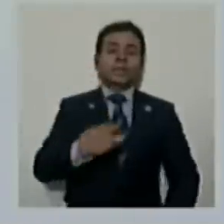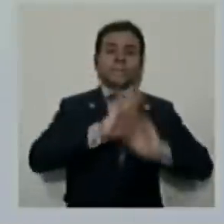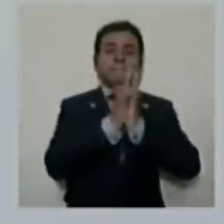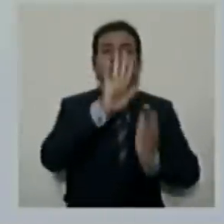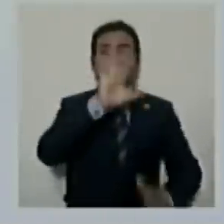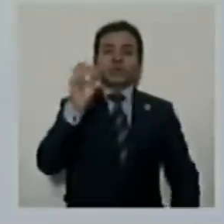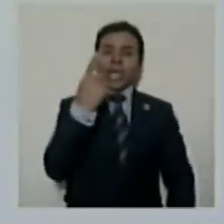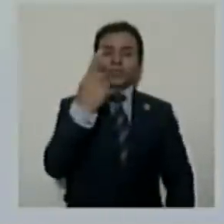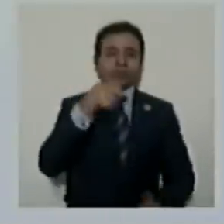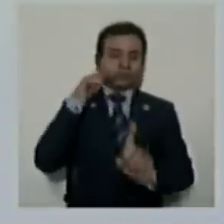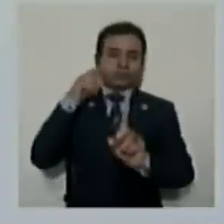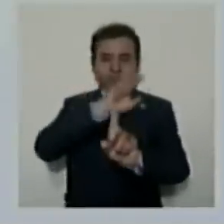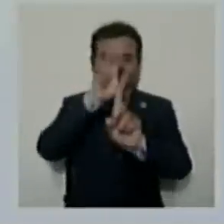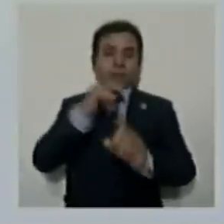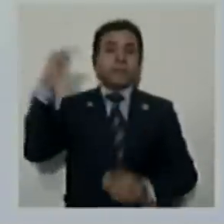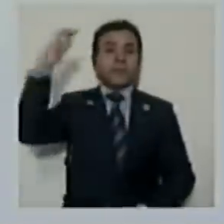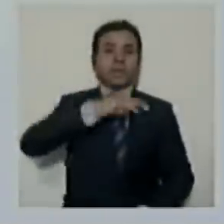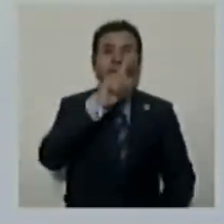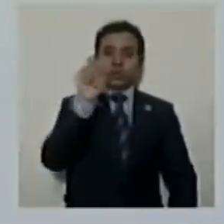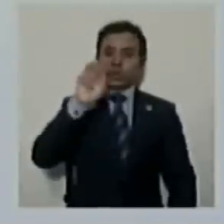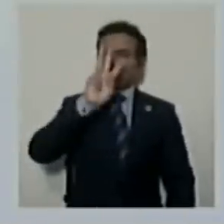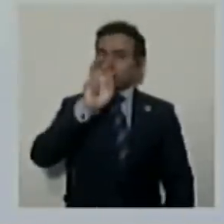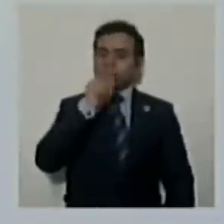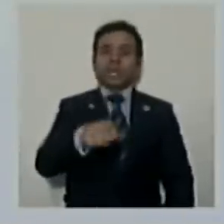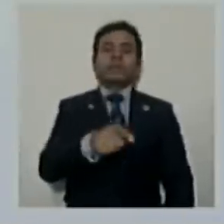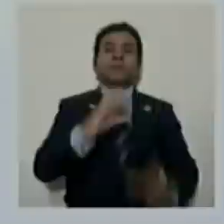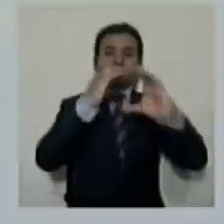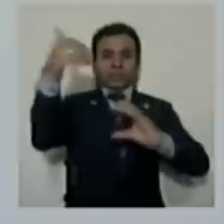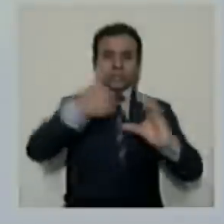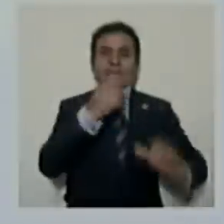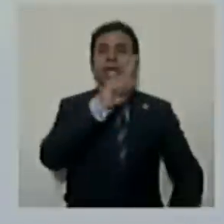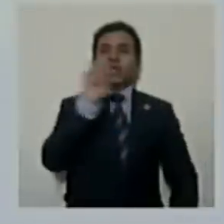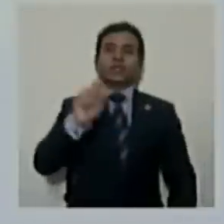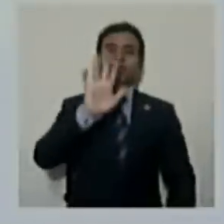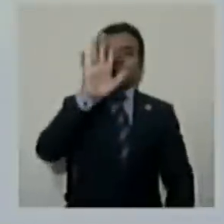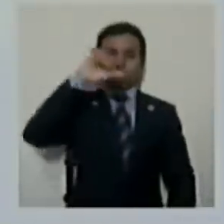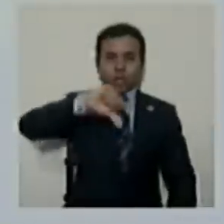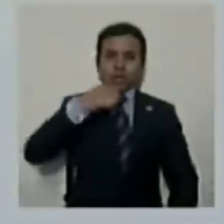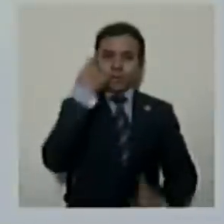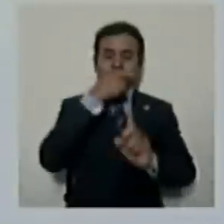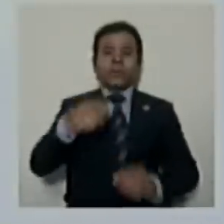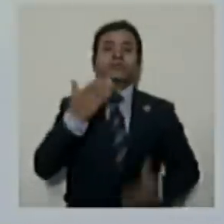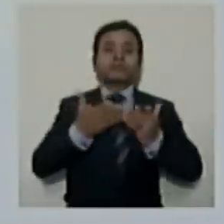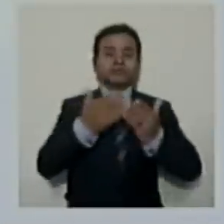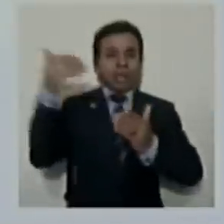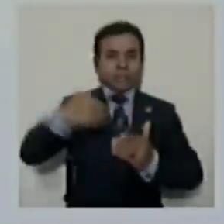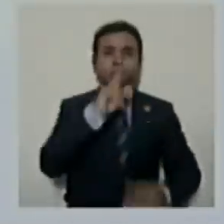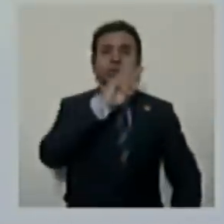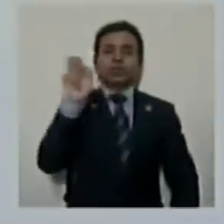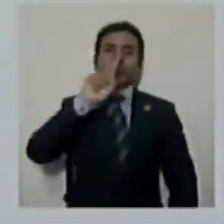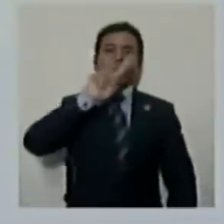স্ক্রিনিং কার্যক্রম অব্যাহত আছে। গত 24 ঘন্টায় স্ক্রিনিং হয়েছে 501 জন, এর মধ্যে বিমানবন্দরে